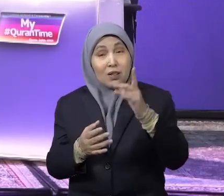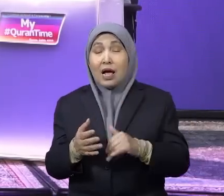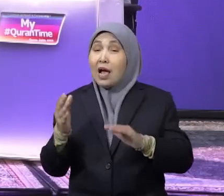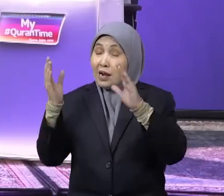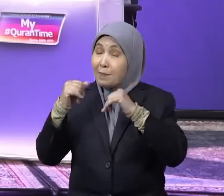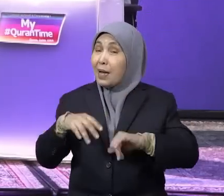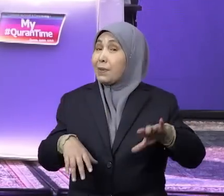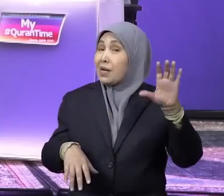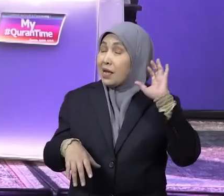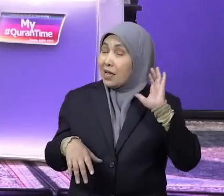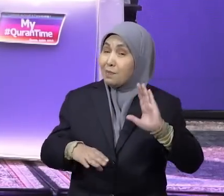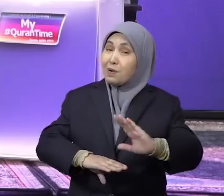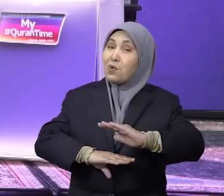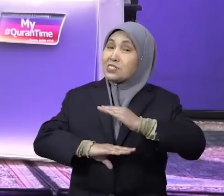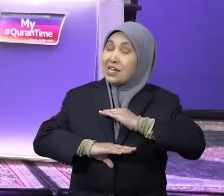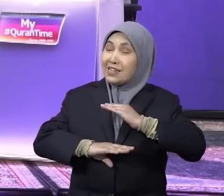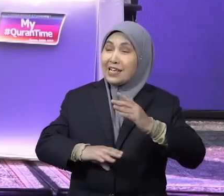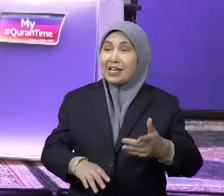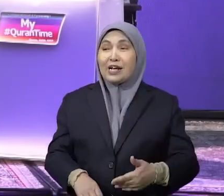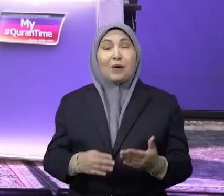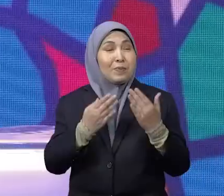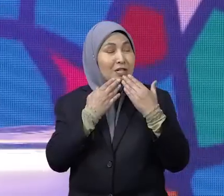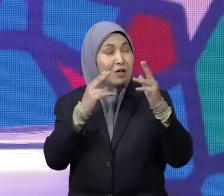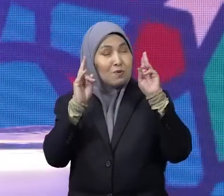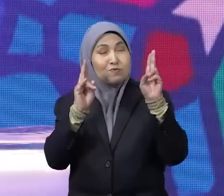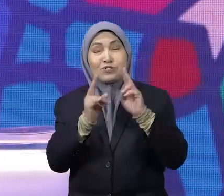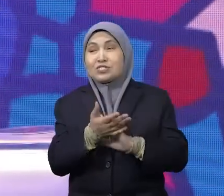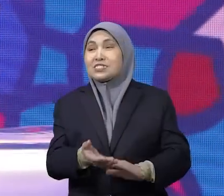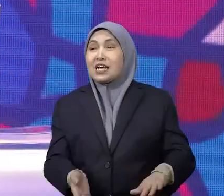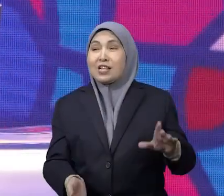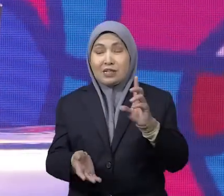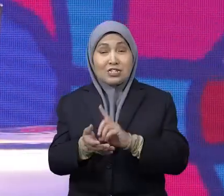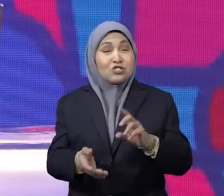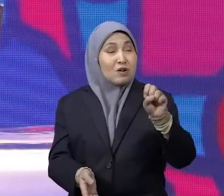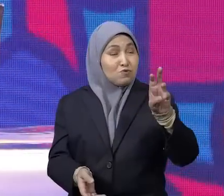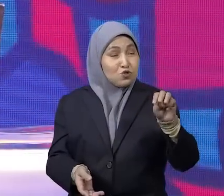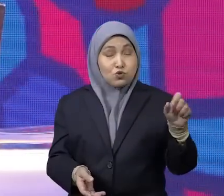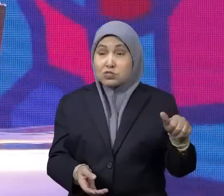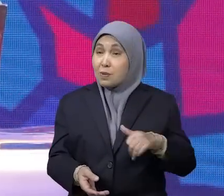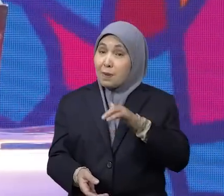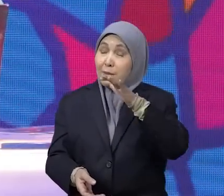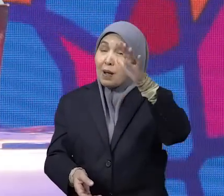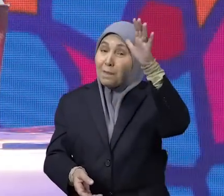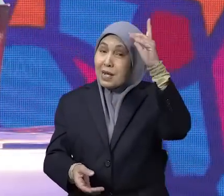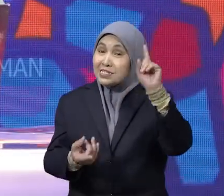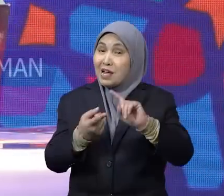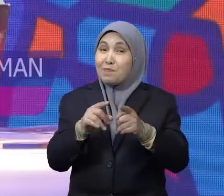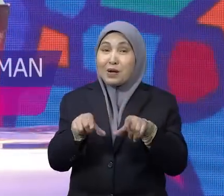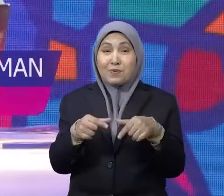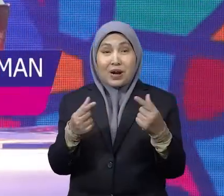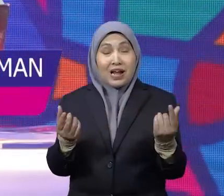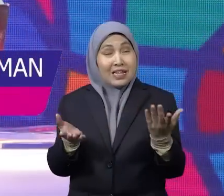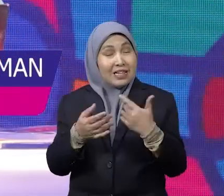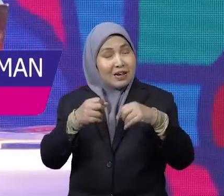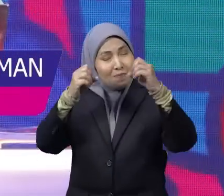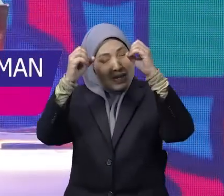yang mendengarnya akan berpuas hati. Allahumma amin. Terima kasih Al-Fadhil Ustaz Syamsul. Tuan-tuan, puan-puan, ibu-ibu, ayah, sahabat Al-Quran dikasihi rahmat Allah Subhanahu